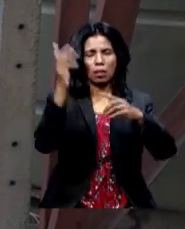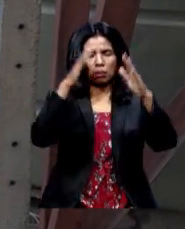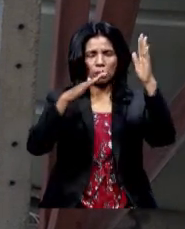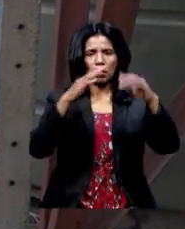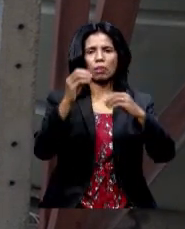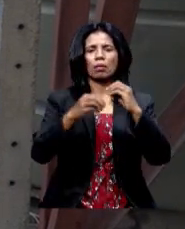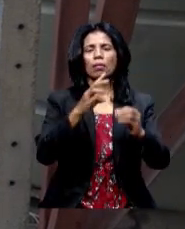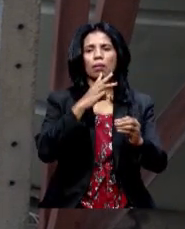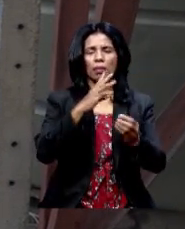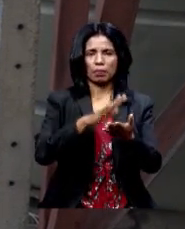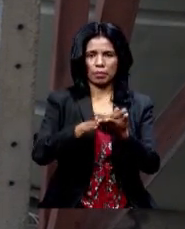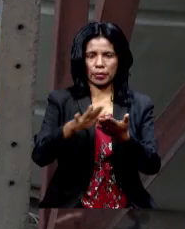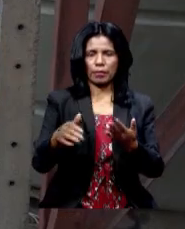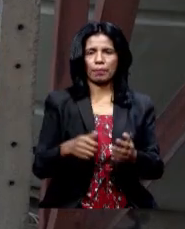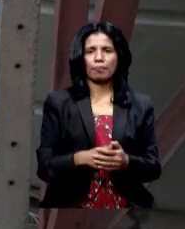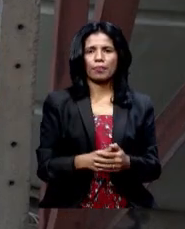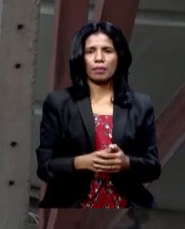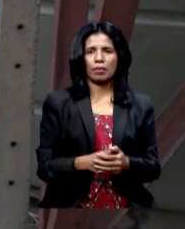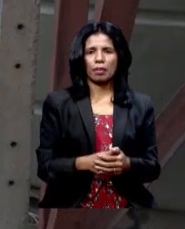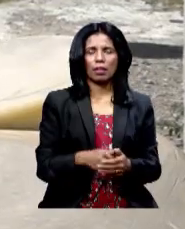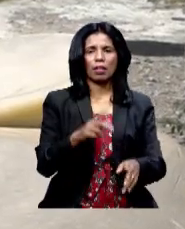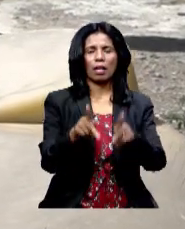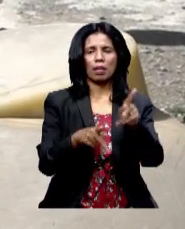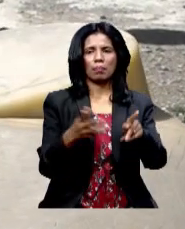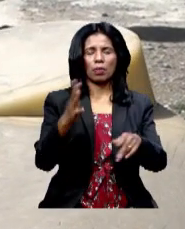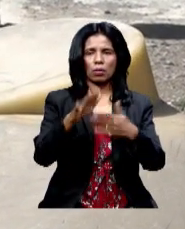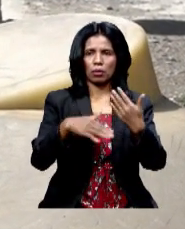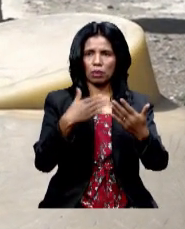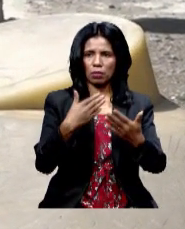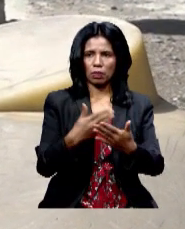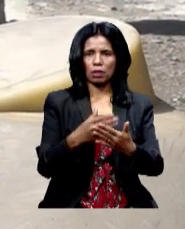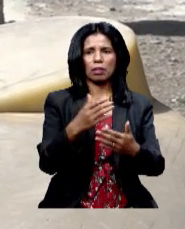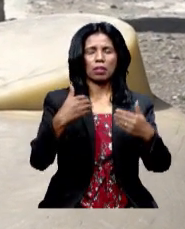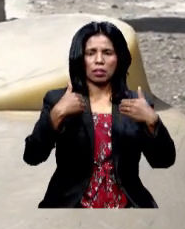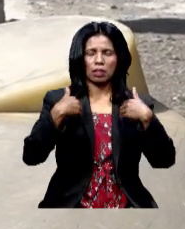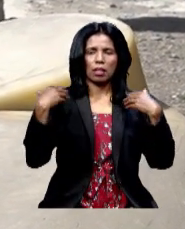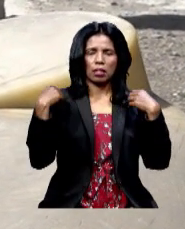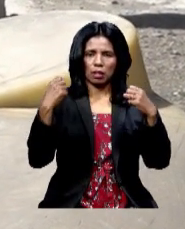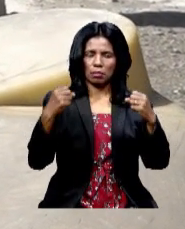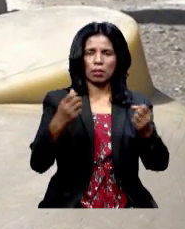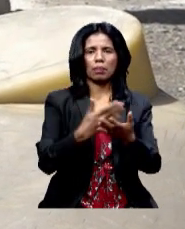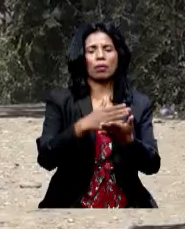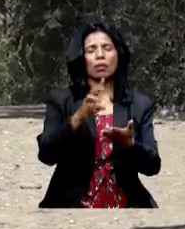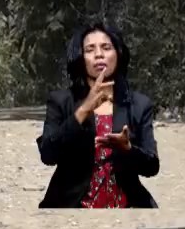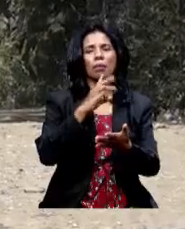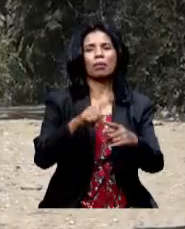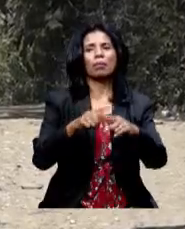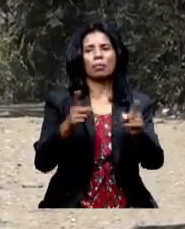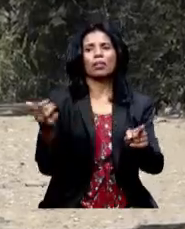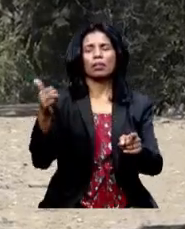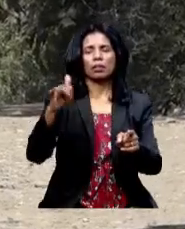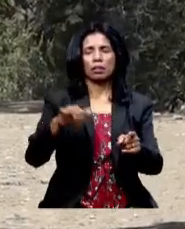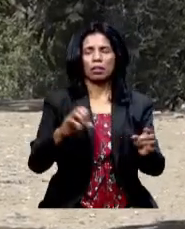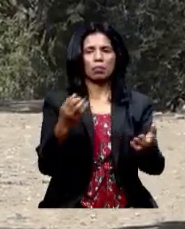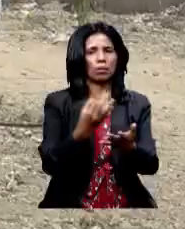ba bemos. Durante ne comunidade sira balung nebe ia bit bele sosa be, mai be sira nebe bit